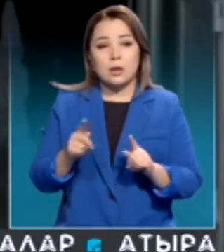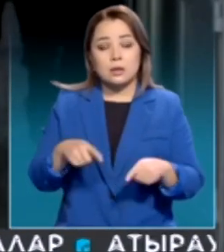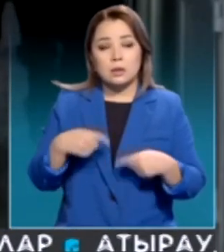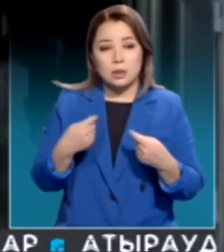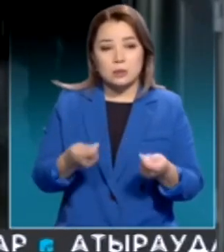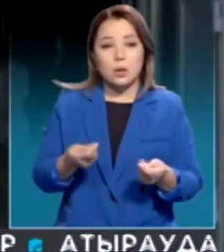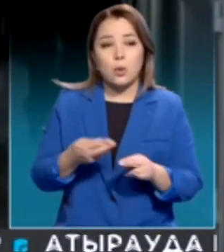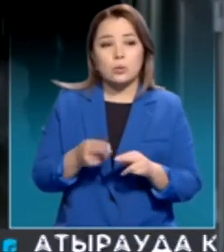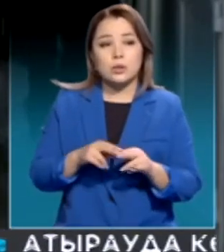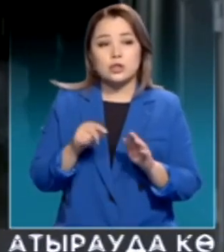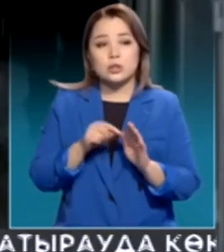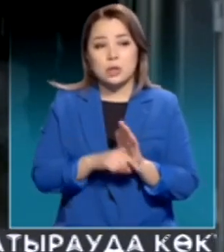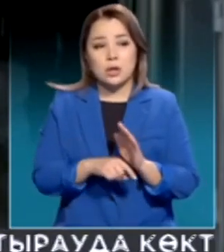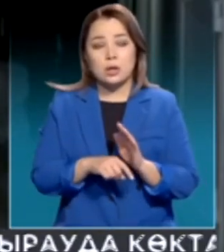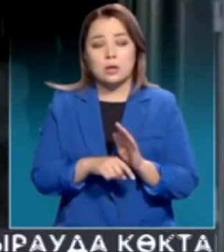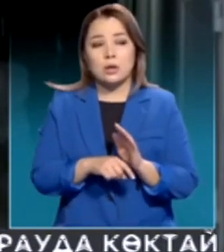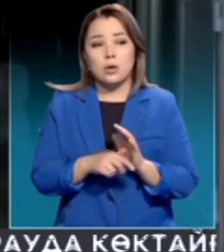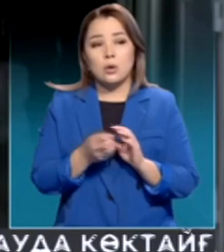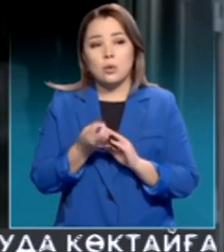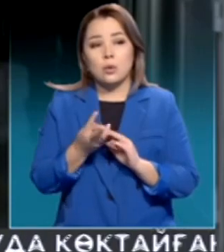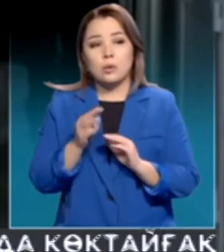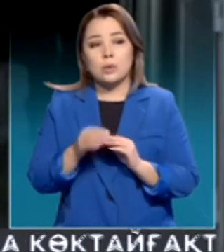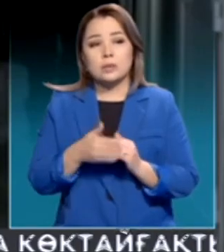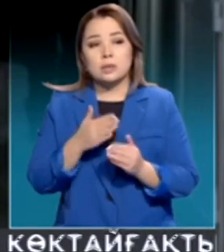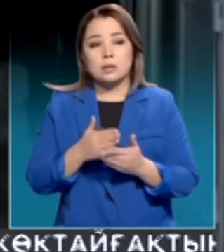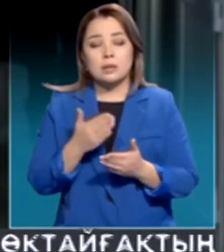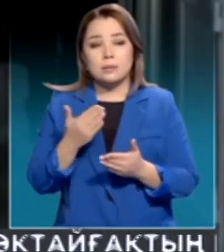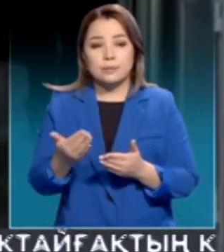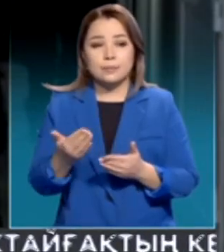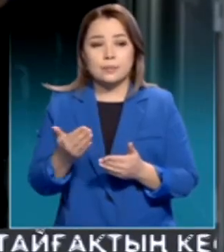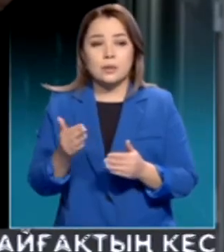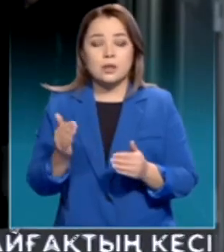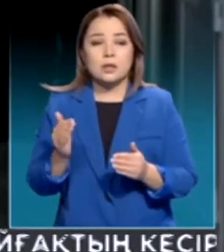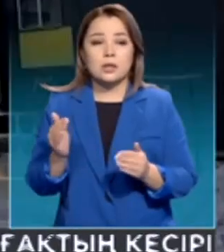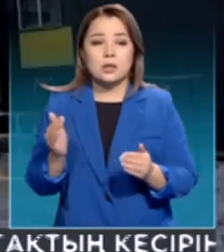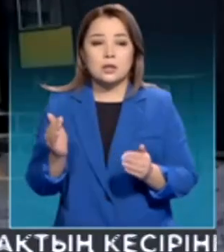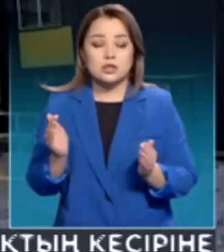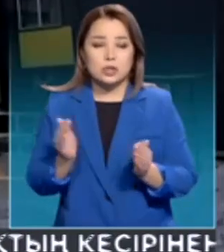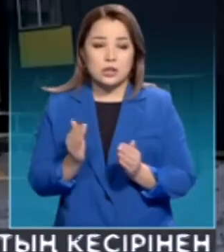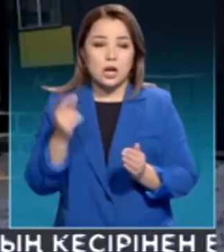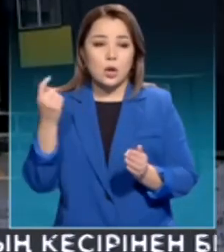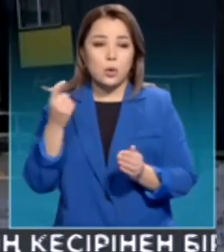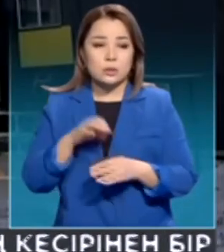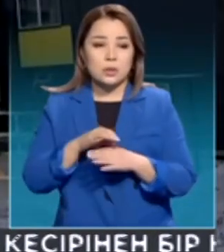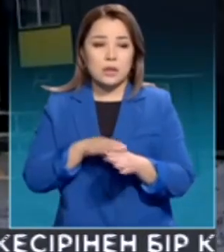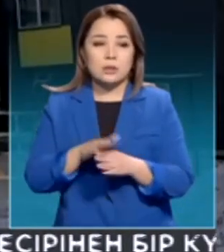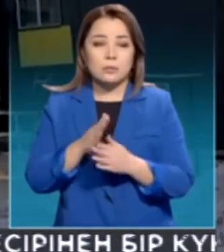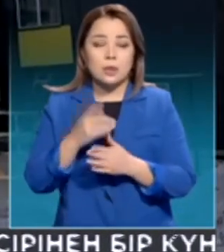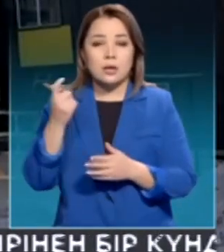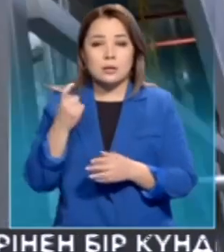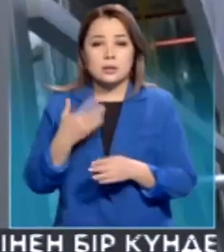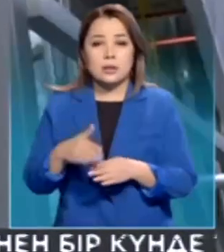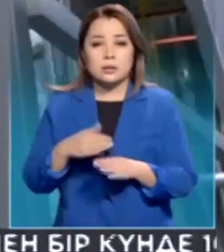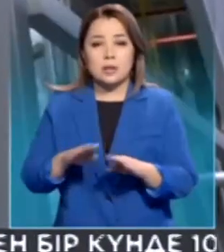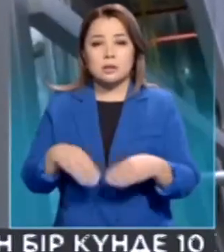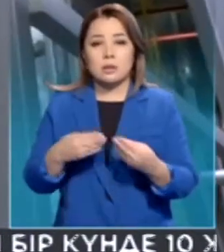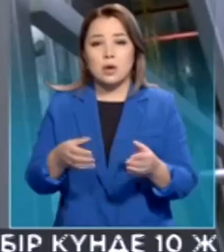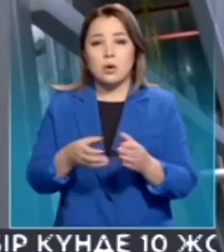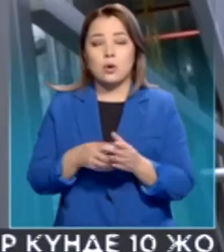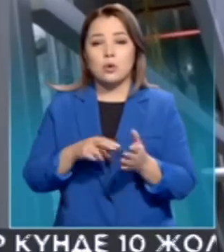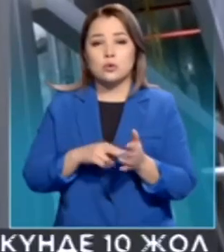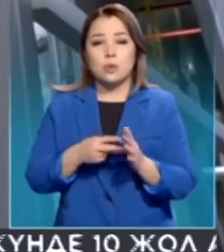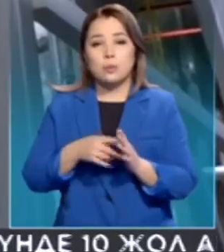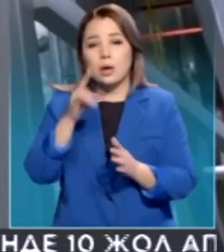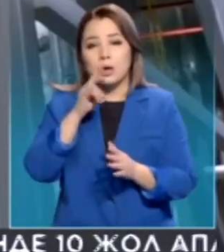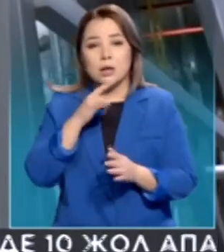ішінде 13 мыңнан астам кішкентай қожалықтар. Аграрлық несие корпорациясы қолдаған жобалардың